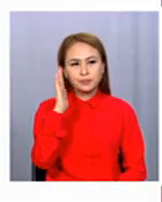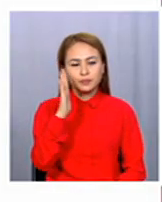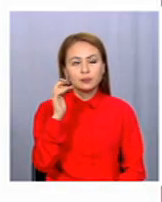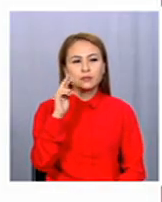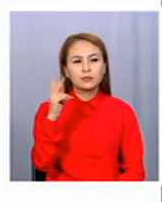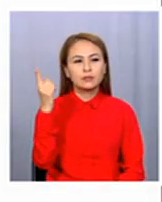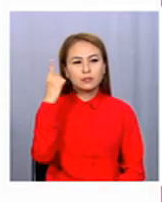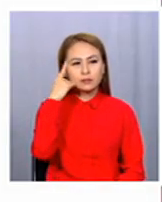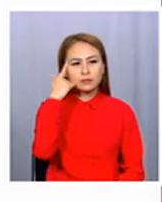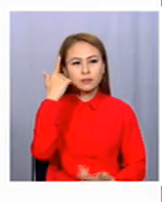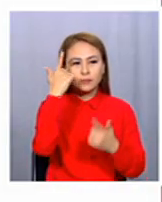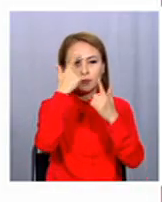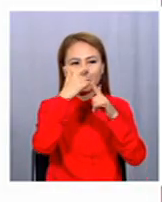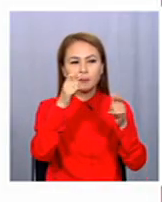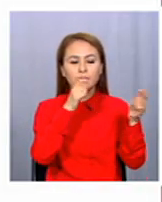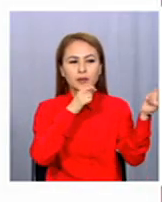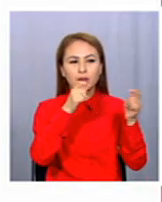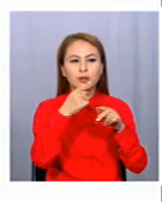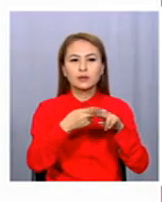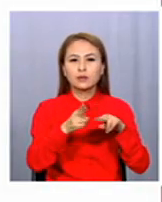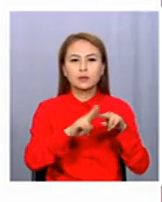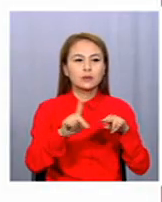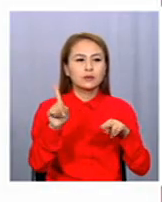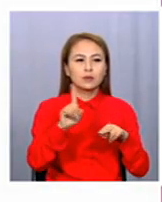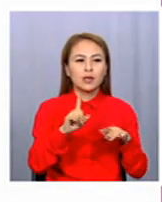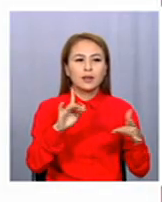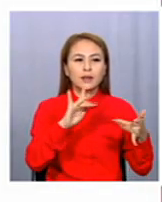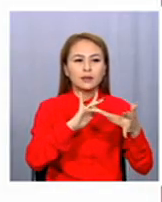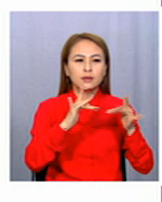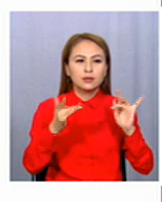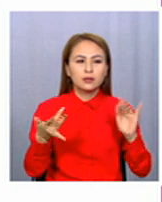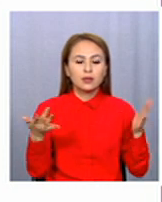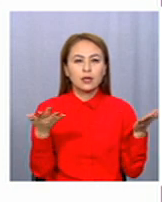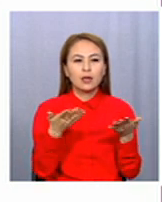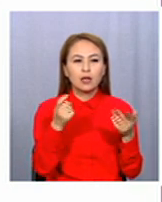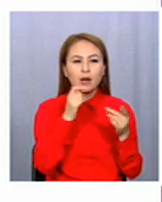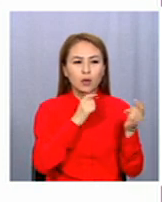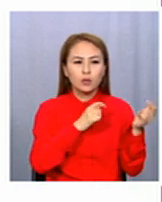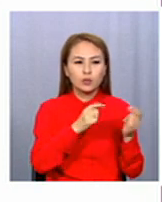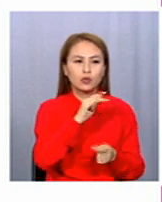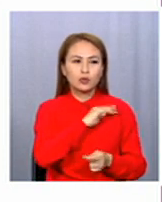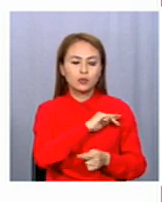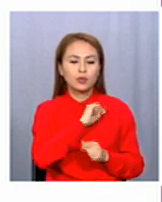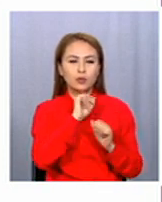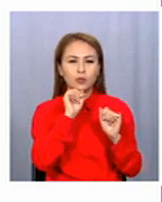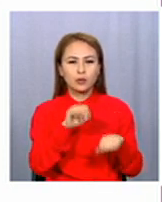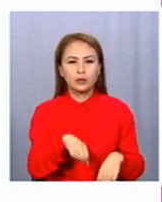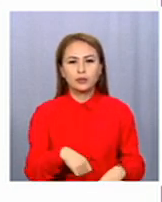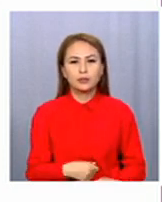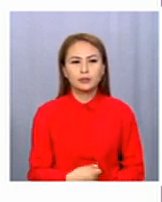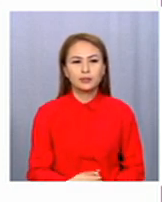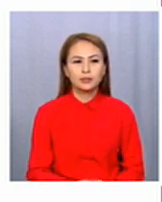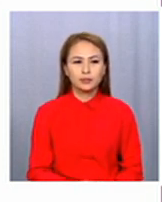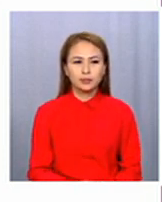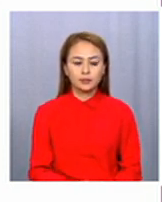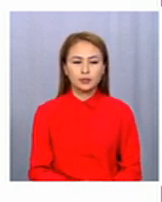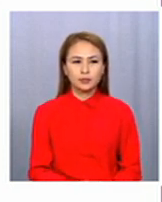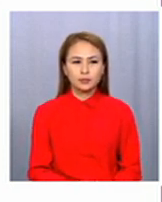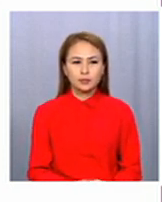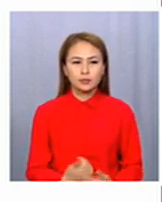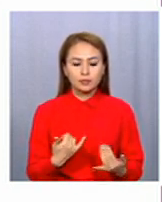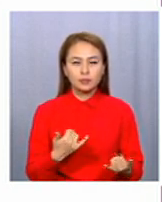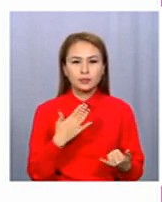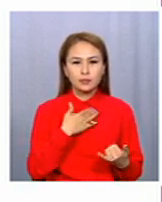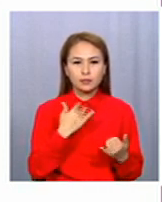ойлайсыз? Ақпараттық қауіпсіздік дегеніміз не? Интернетте қалай қауіпсіз жұмыс істеуге болады? Біз бүгін